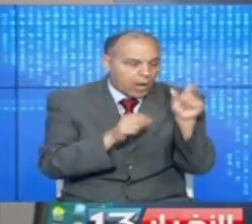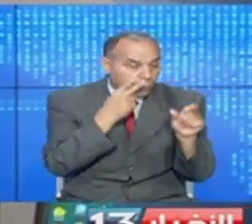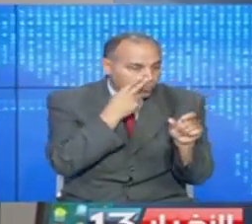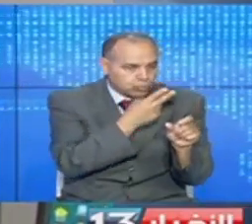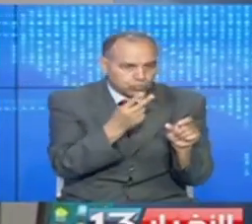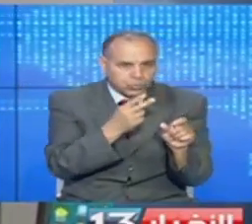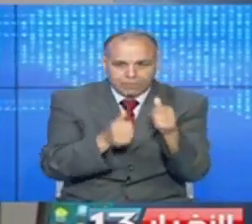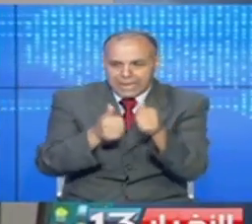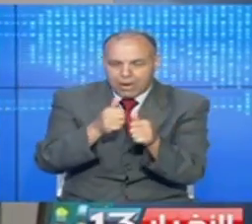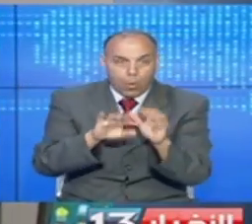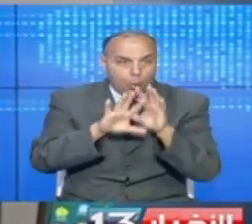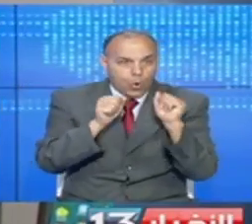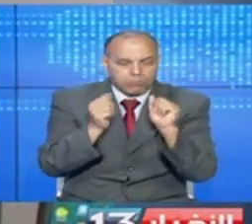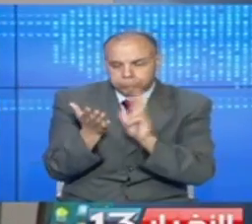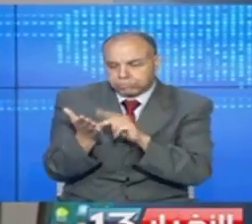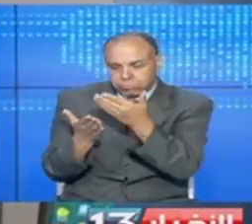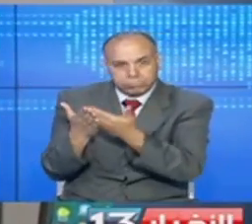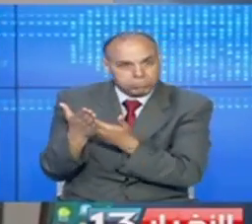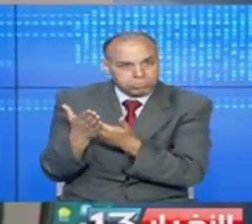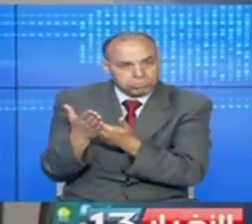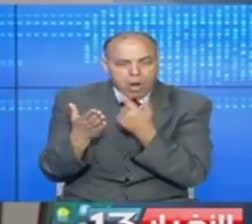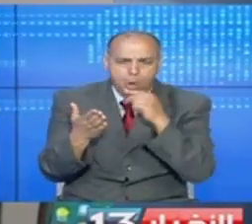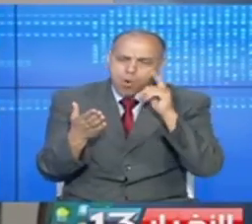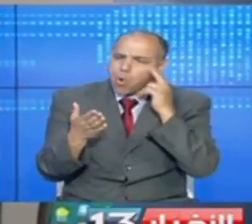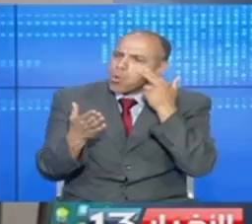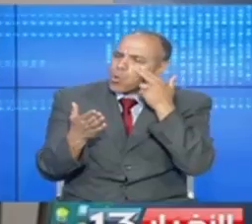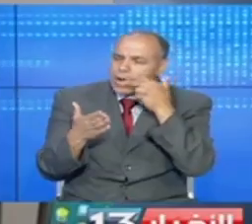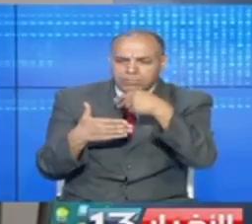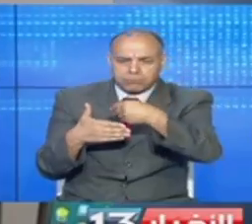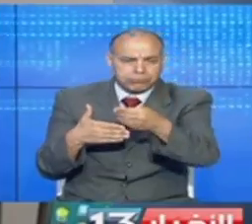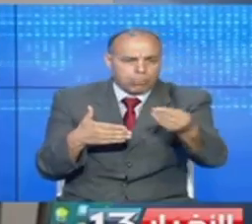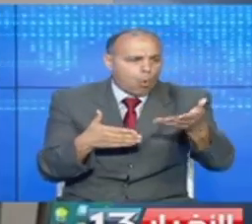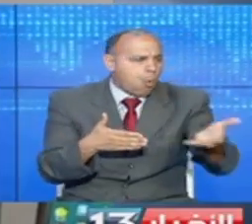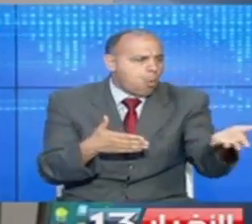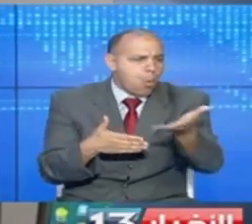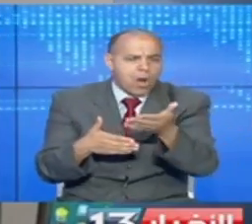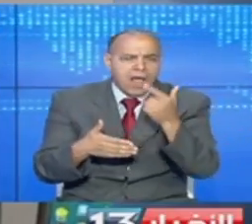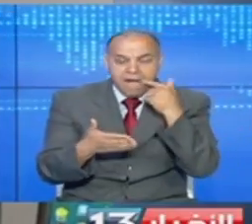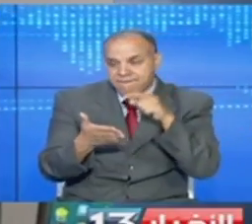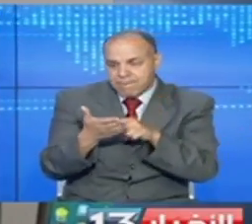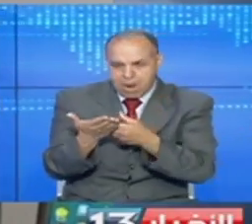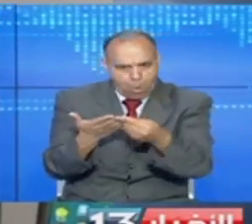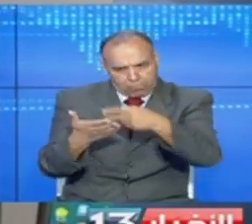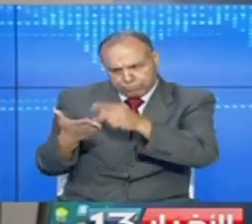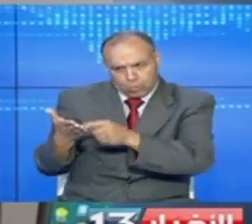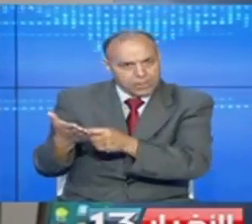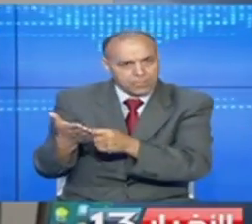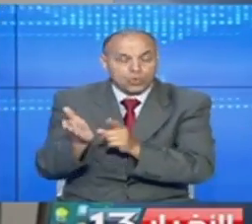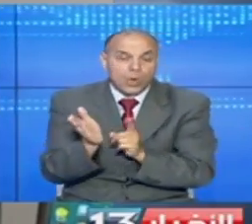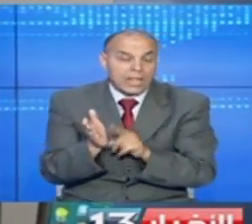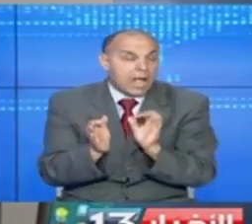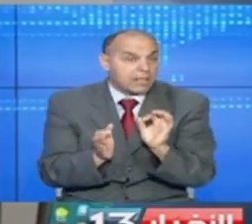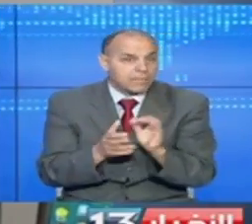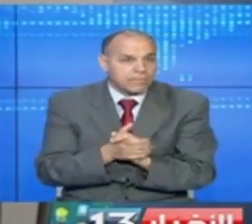لإدارة العمل الامتحانات عملت مطبوعة وكولير وردي، مش يكون توزيعها مع كل استدعاء فردي مش يكون ثم مطبوعة، تؤكد